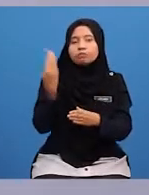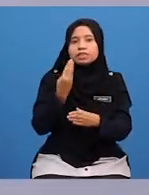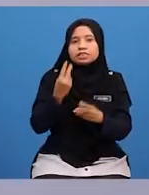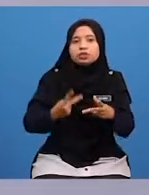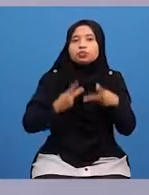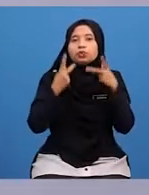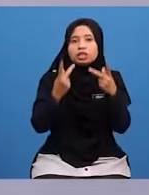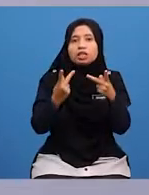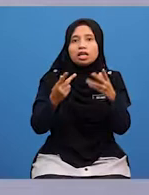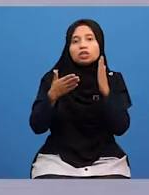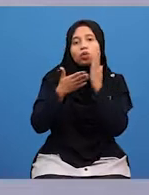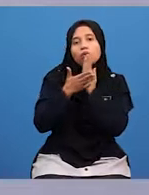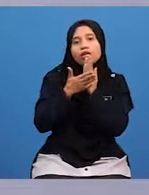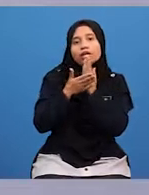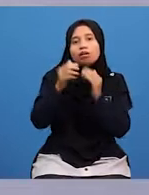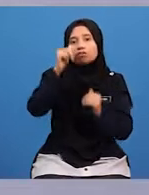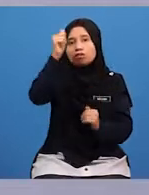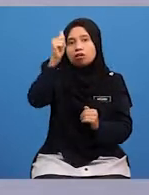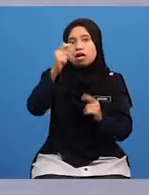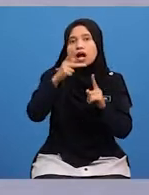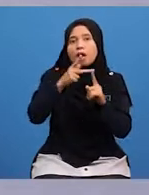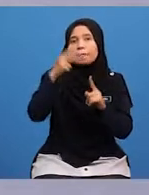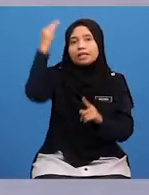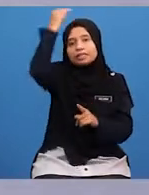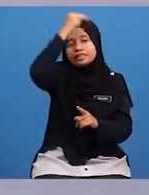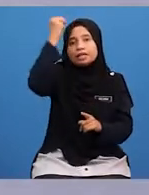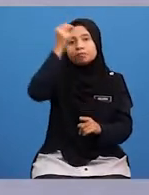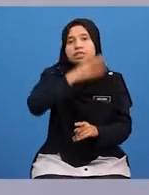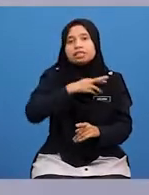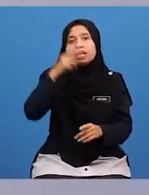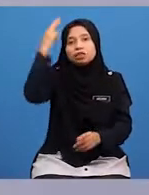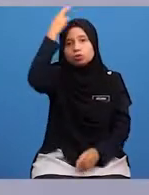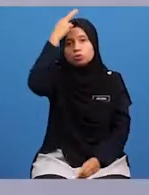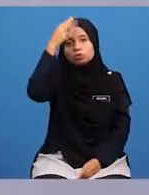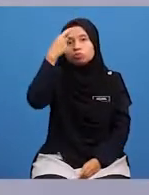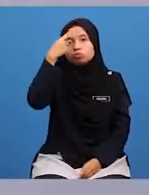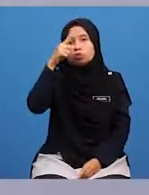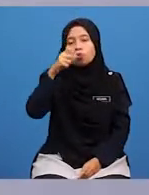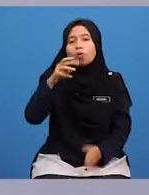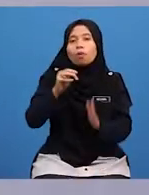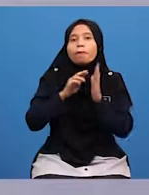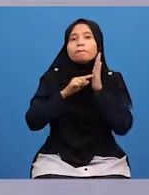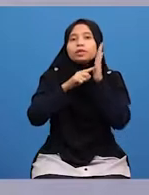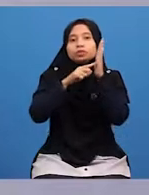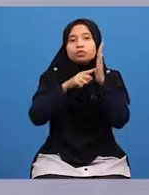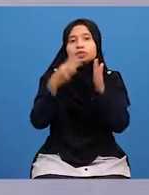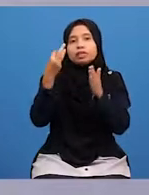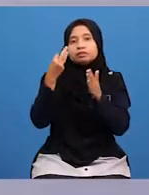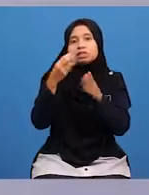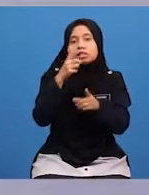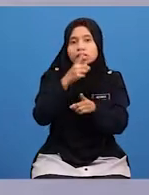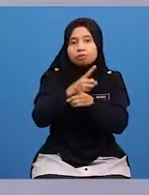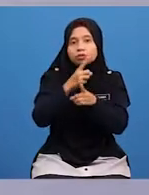yang dikurniakan oleh Allah kepada nabi dan rasul untuk membuktikan